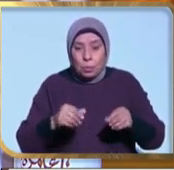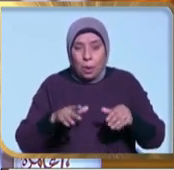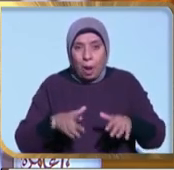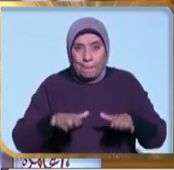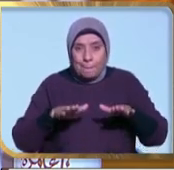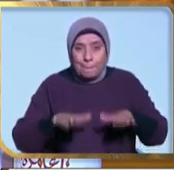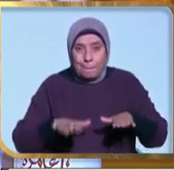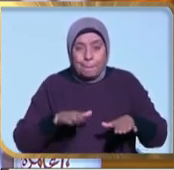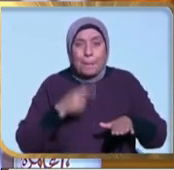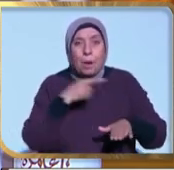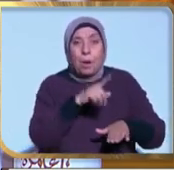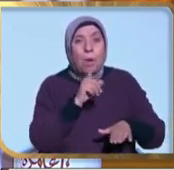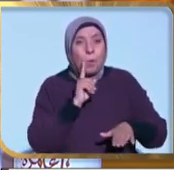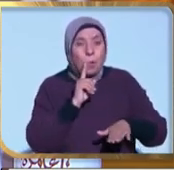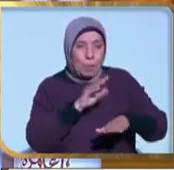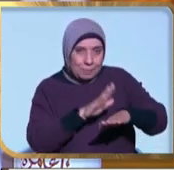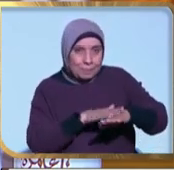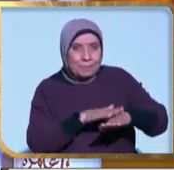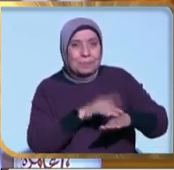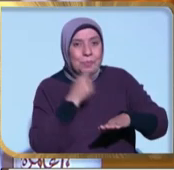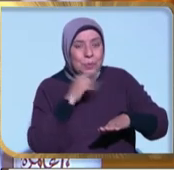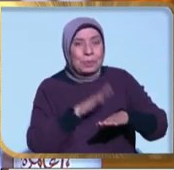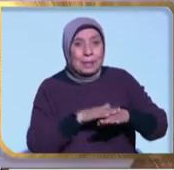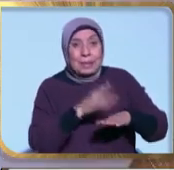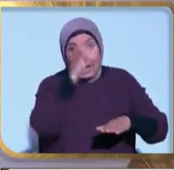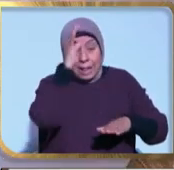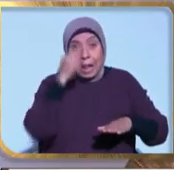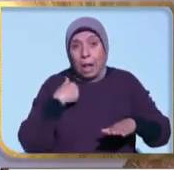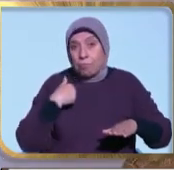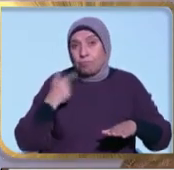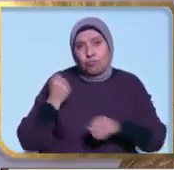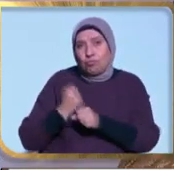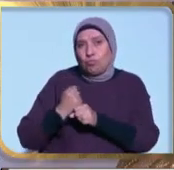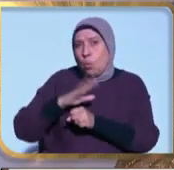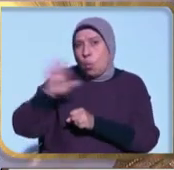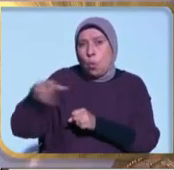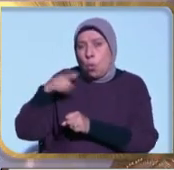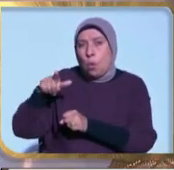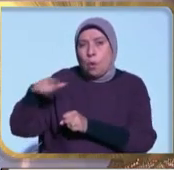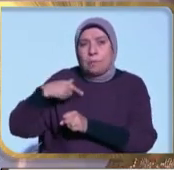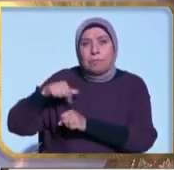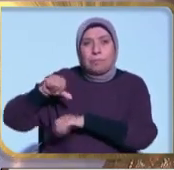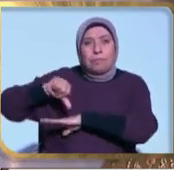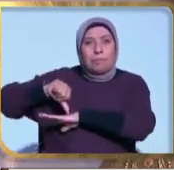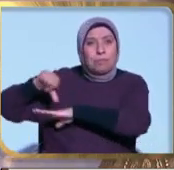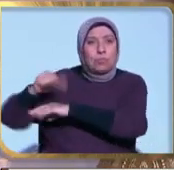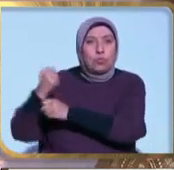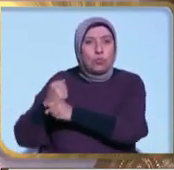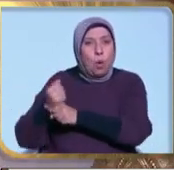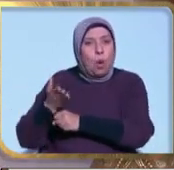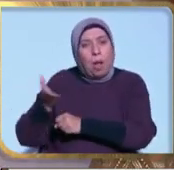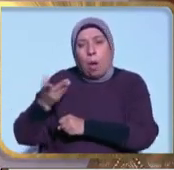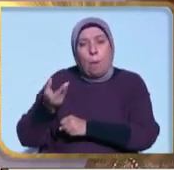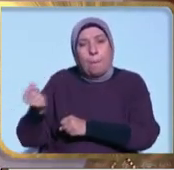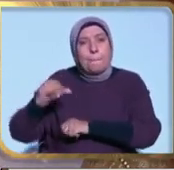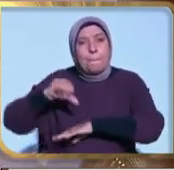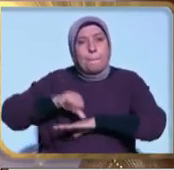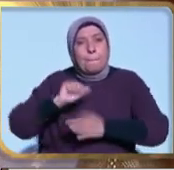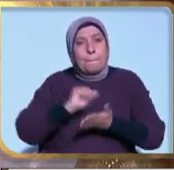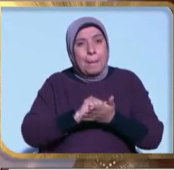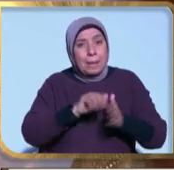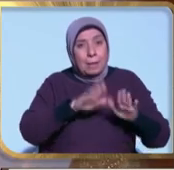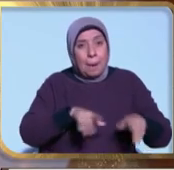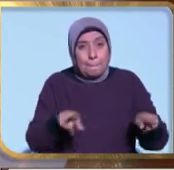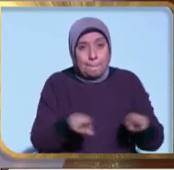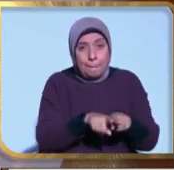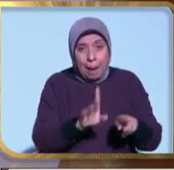لوالدتي يا امي عشان واحنا مش موجودين تقدمي نيه التيمم في